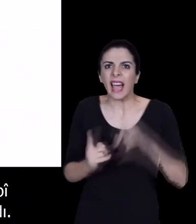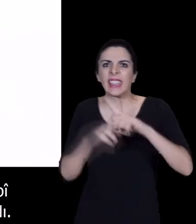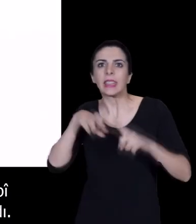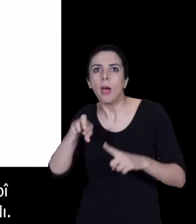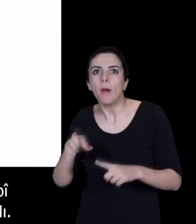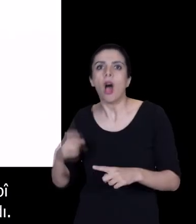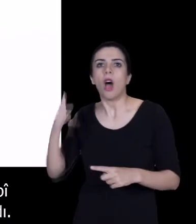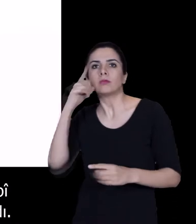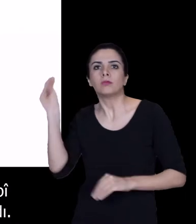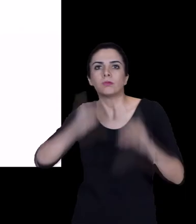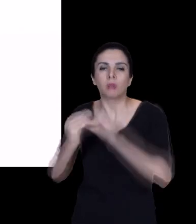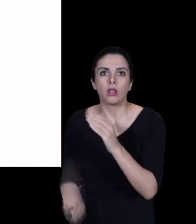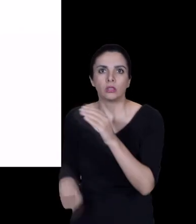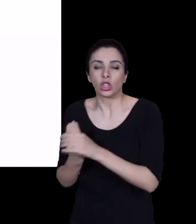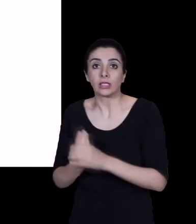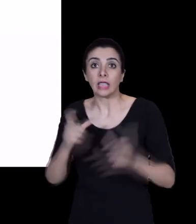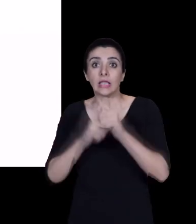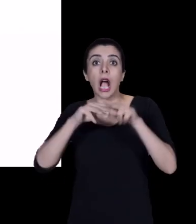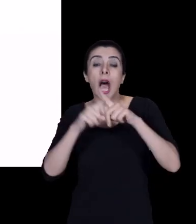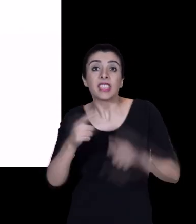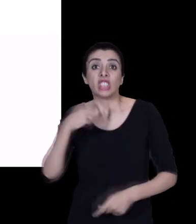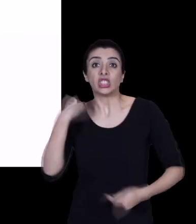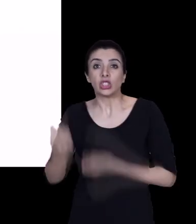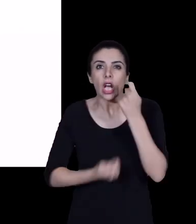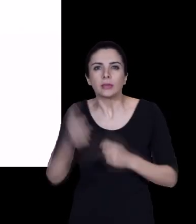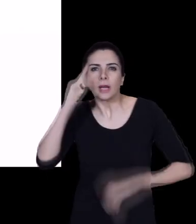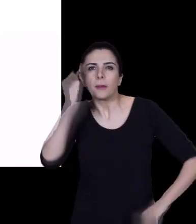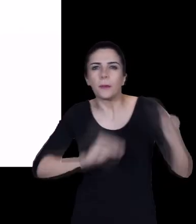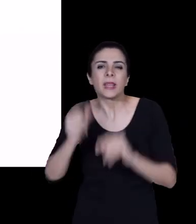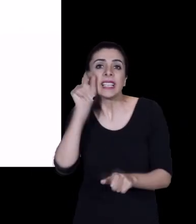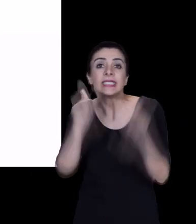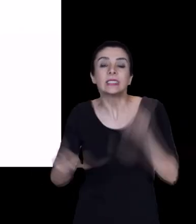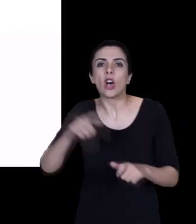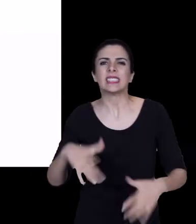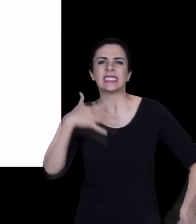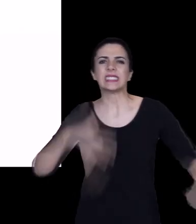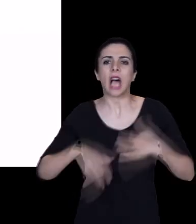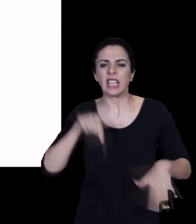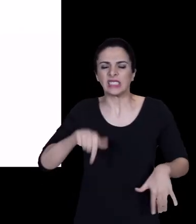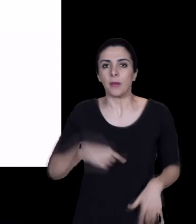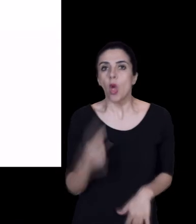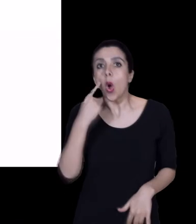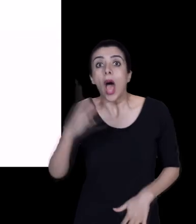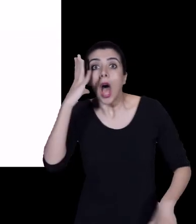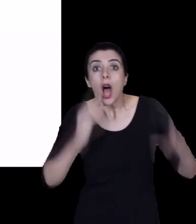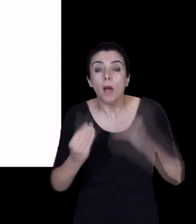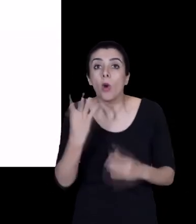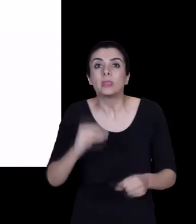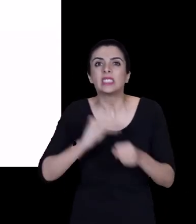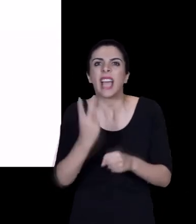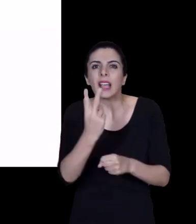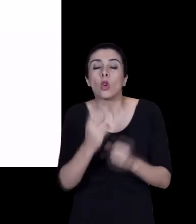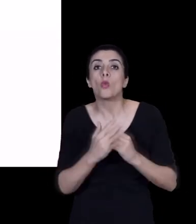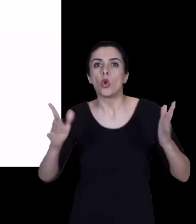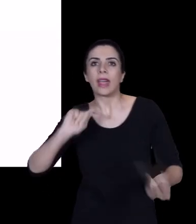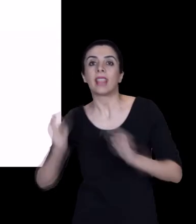tıbbi bir mesele olarak ele alınmaya başlandı. Sakatlık çalışmaları kuramcılarına göre sakatlığın bugün olduğu şekliyle algılanmasında